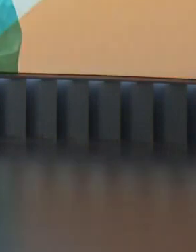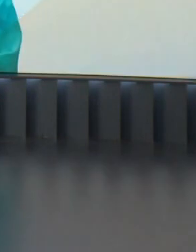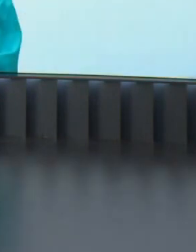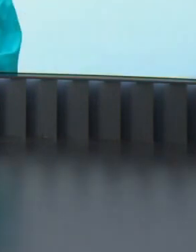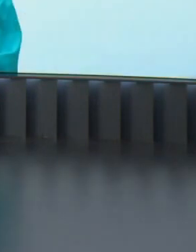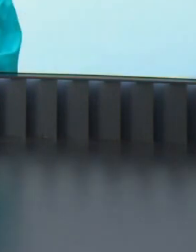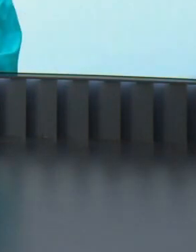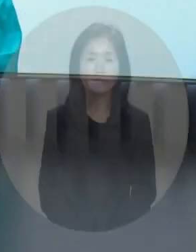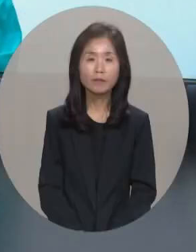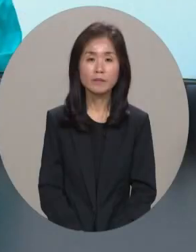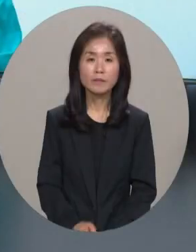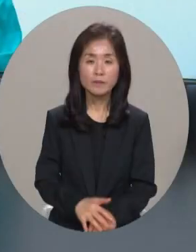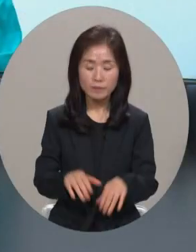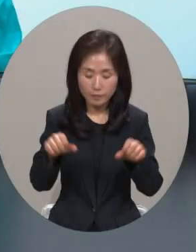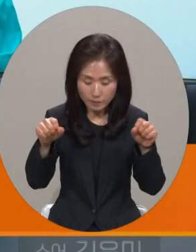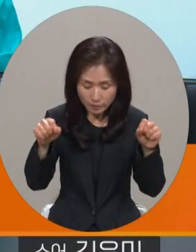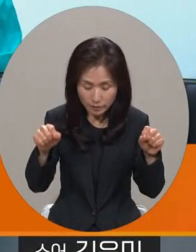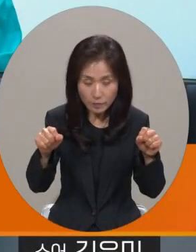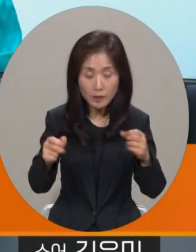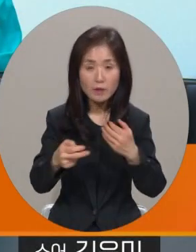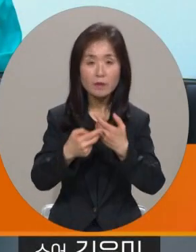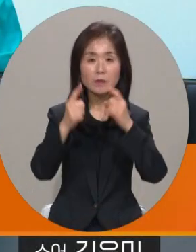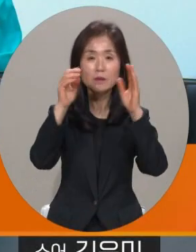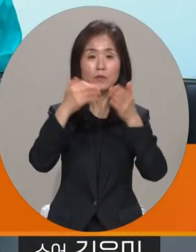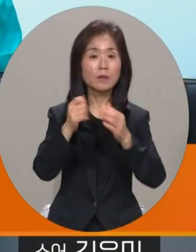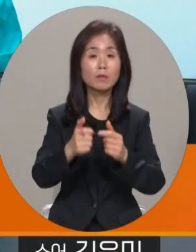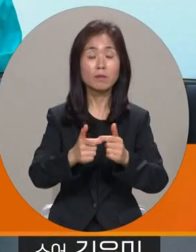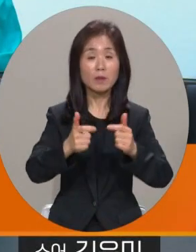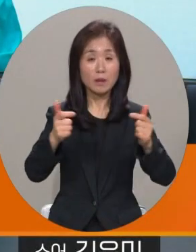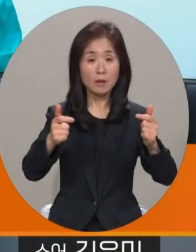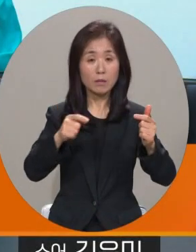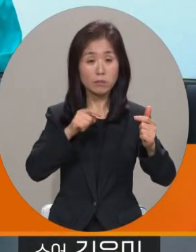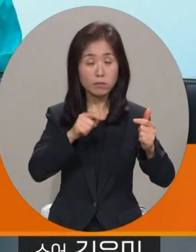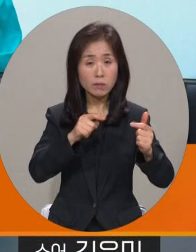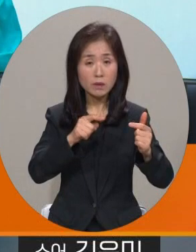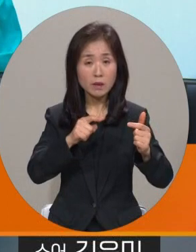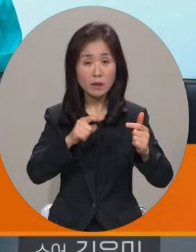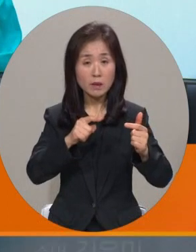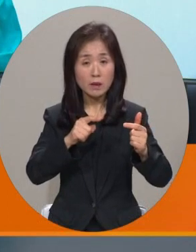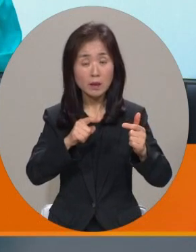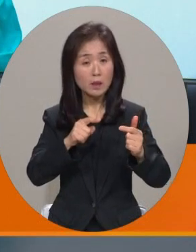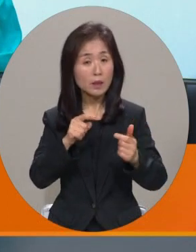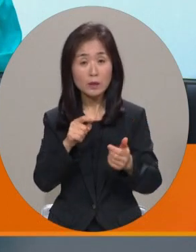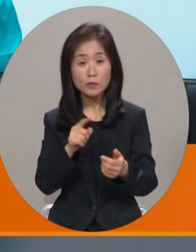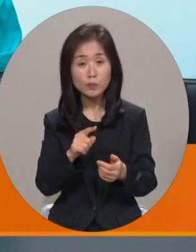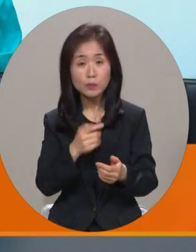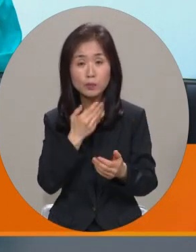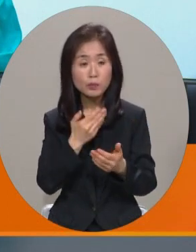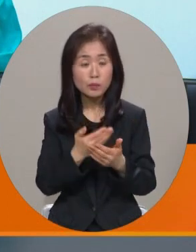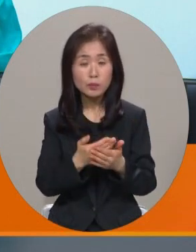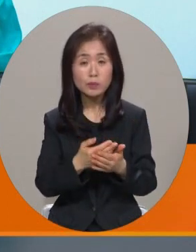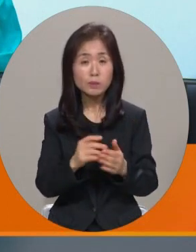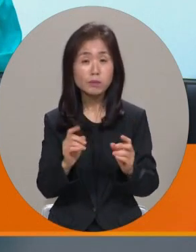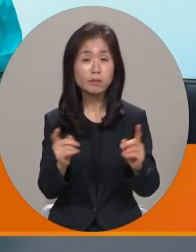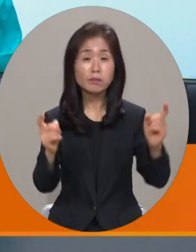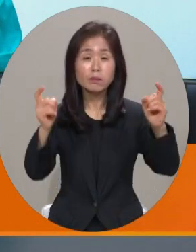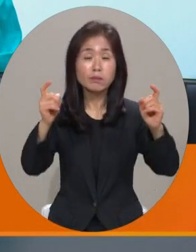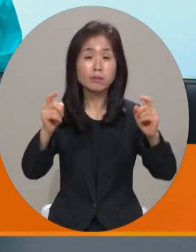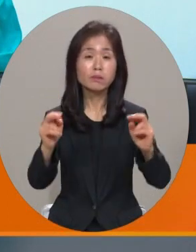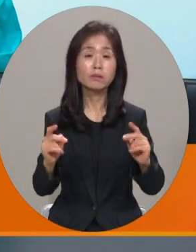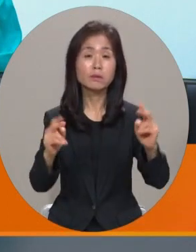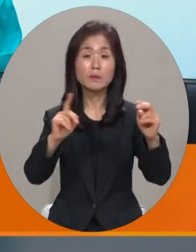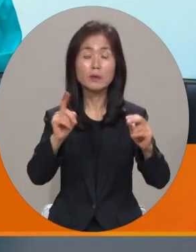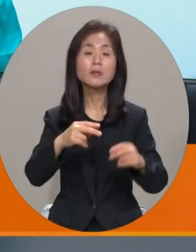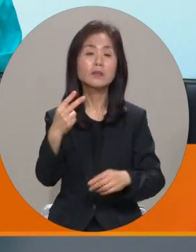의대 증원을 둘러싼 논란의 핵심 쟁점은 바로 2천 명이라는 증원 규모죠네 정부는